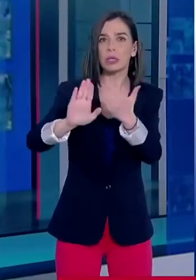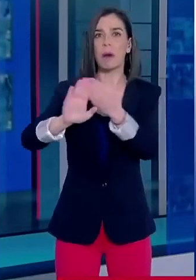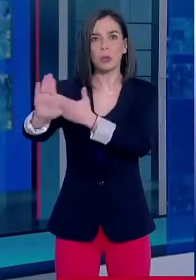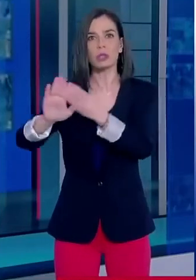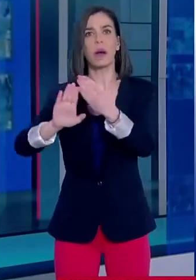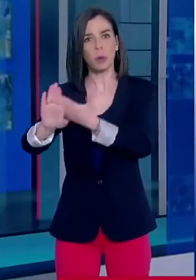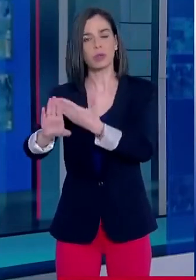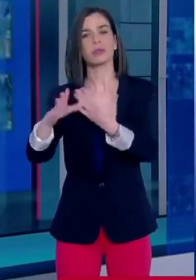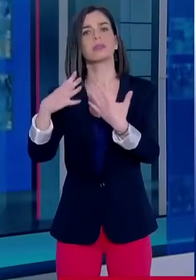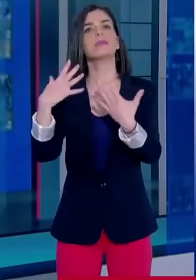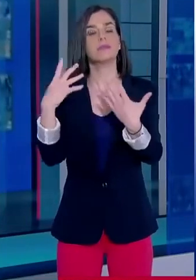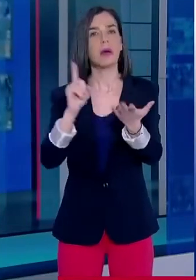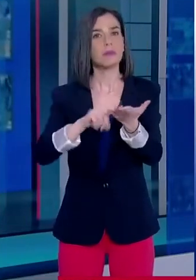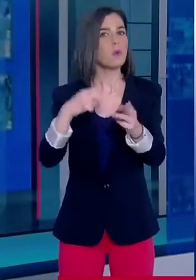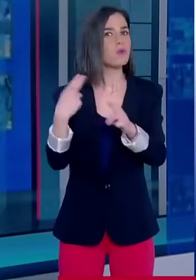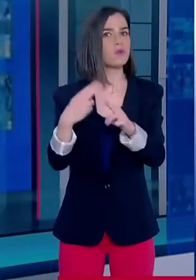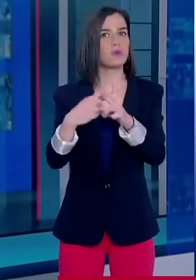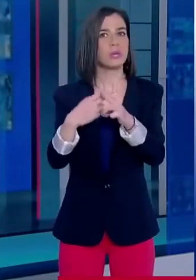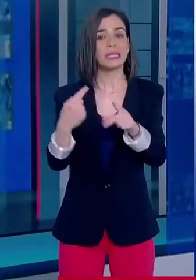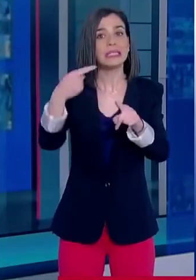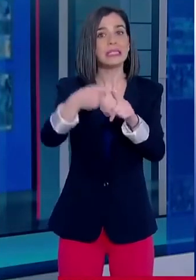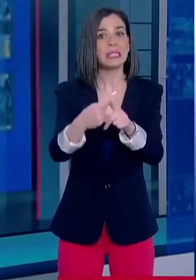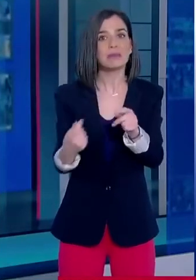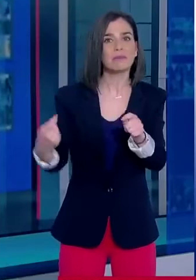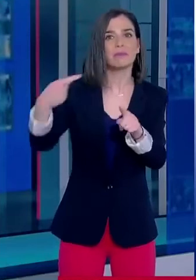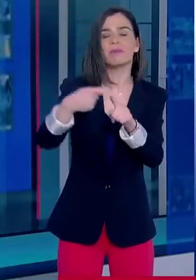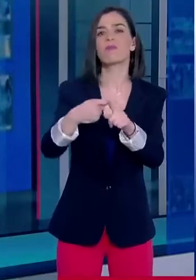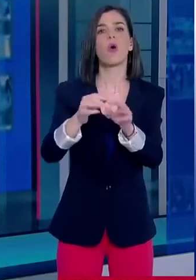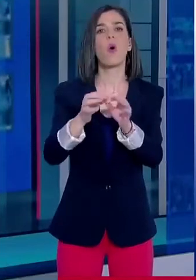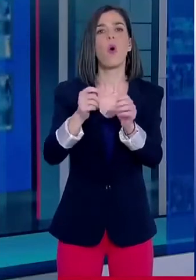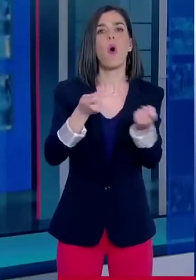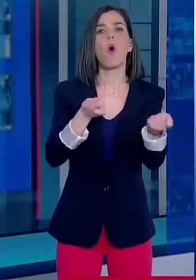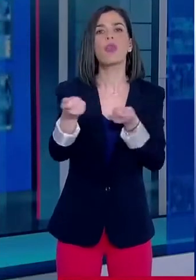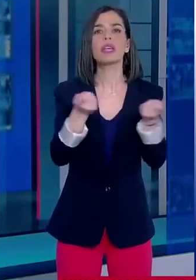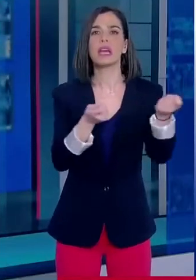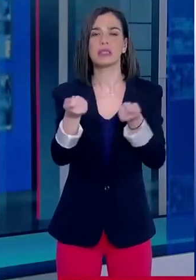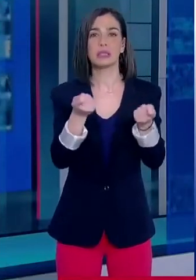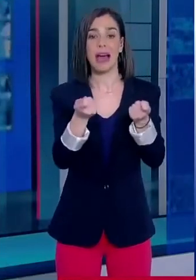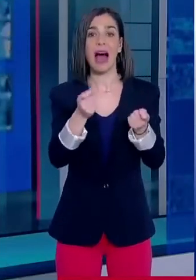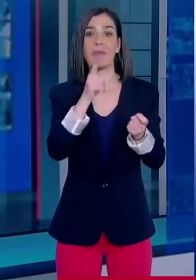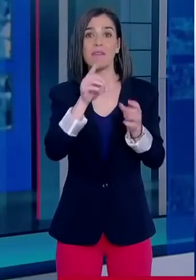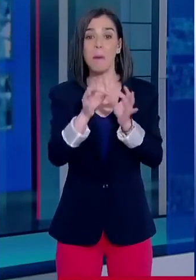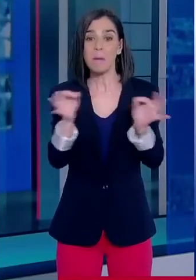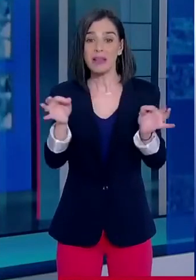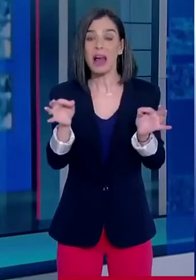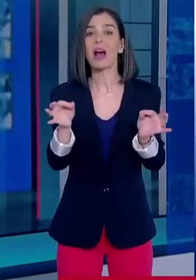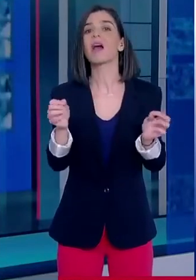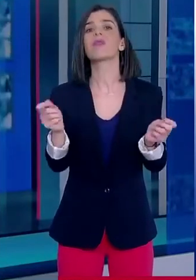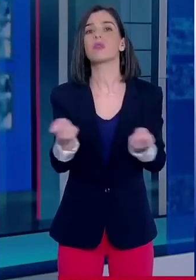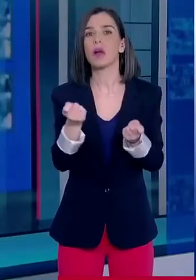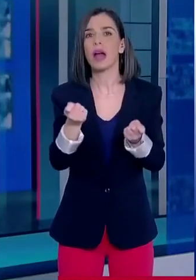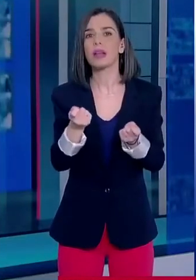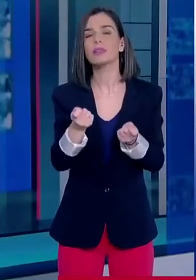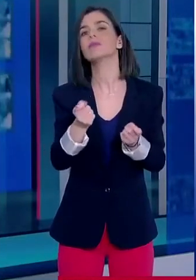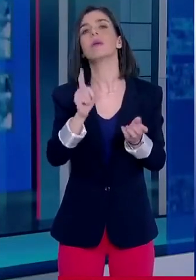δοθούν αναλυτικές οδηγίες. Αλλά ταυτόχρονα θα πρέπει να είναι ξεκάθαρο ότι μη τήρηση αυτών των μέτρων υγιεινής δεν θα μπορεί να